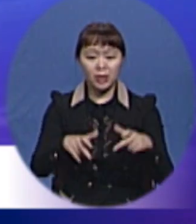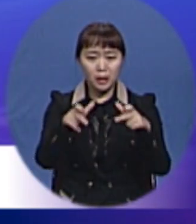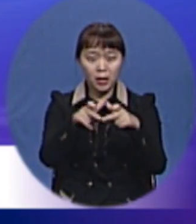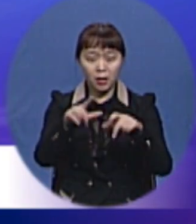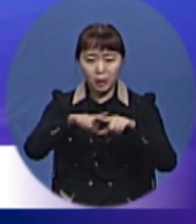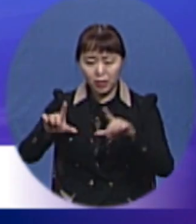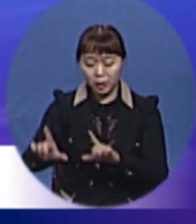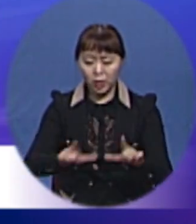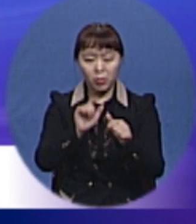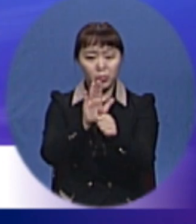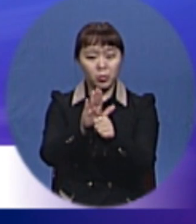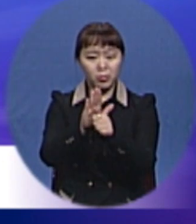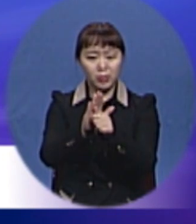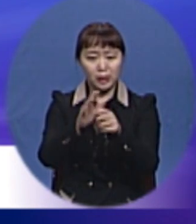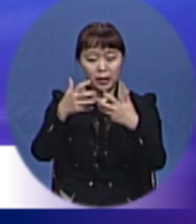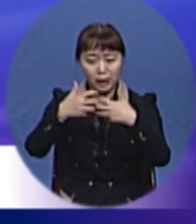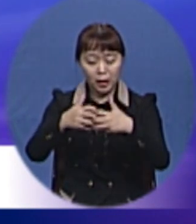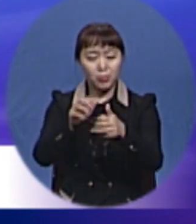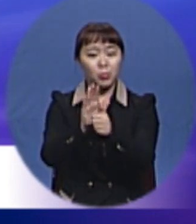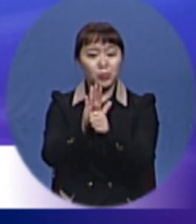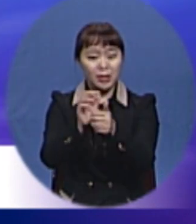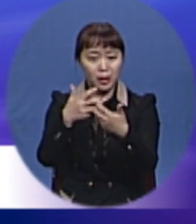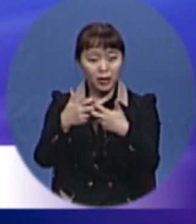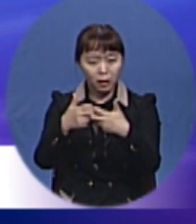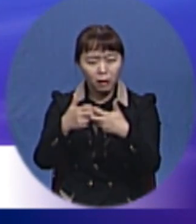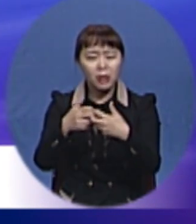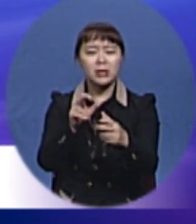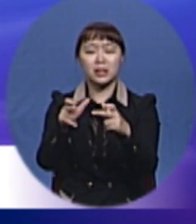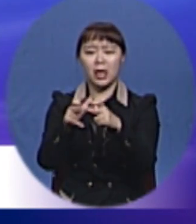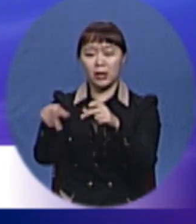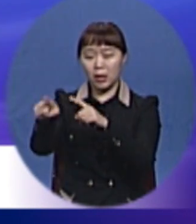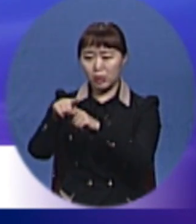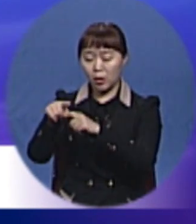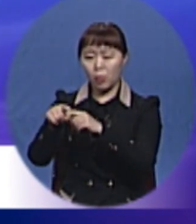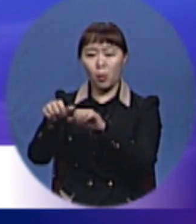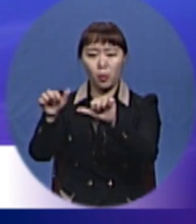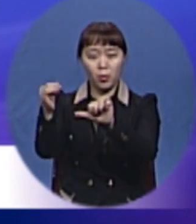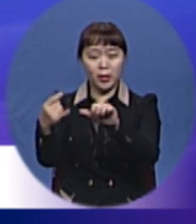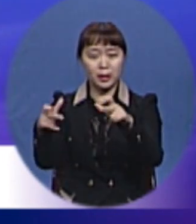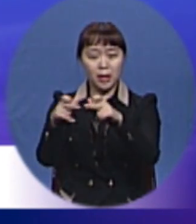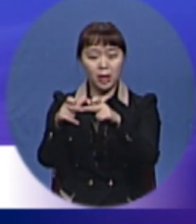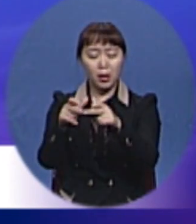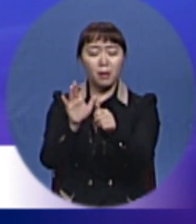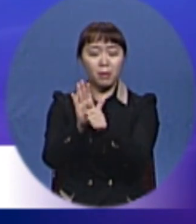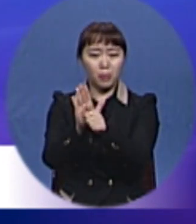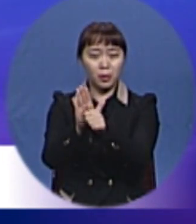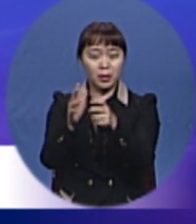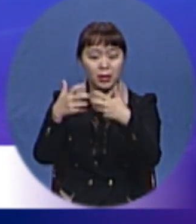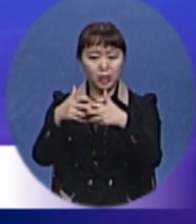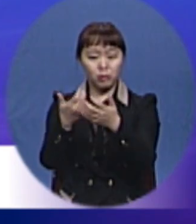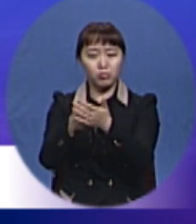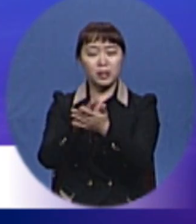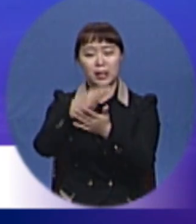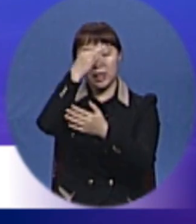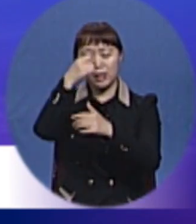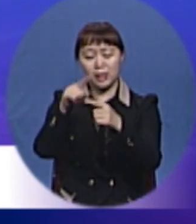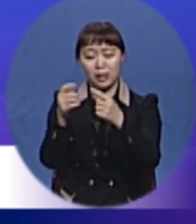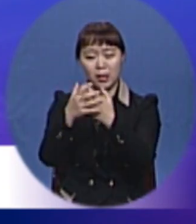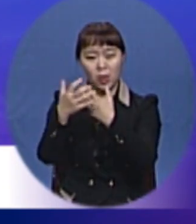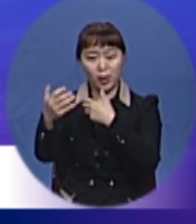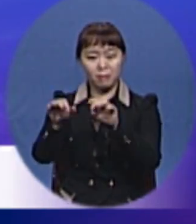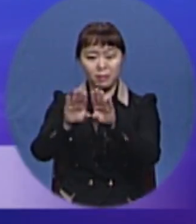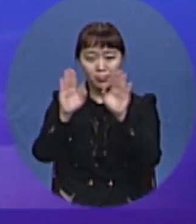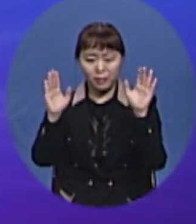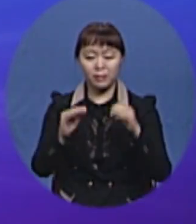장애인의 일상생활을 돕는 기기인 보장구. 이 장애인을 대상으로 한 제5회 장애인 보장구 수리 기능 대회가 열렸습니다. 김한경